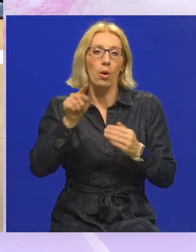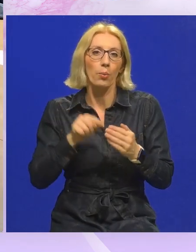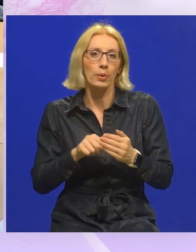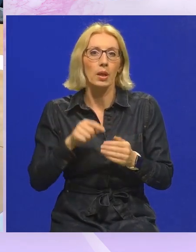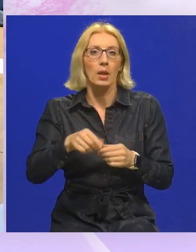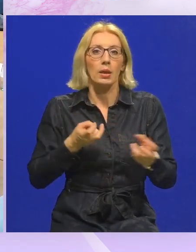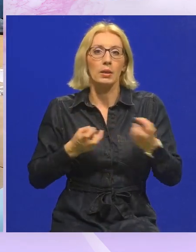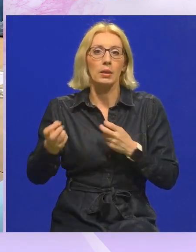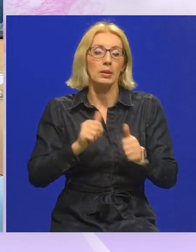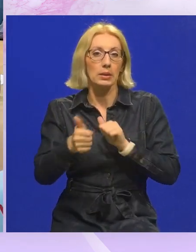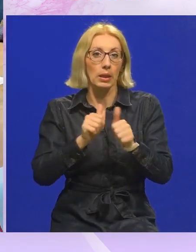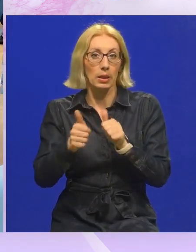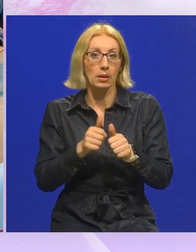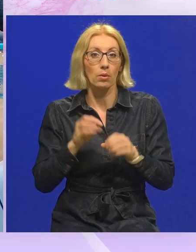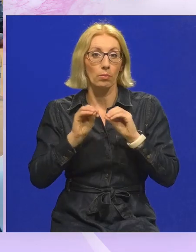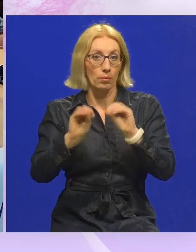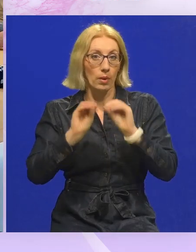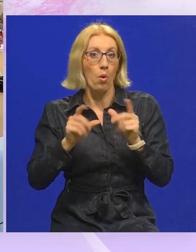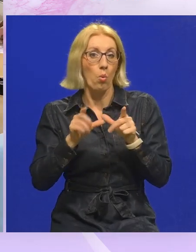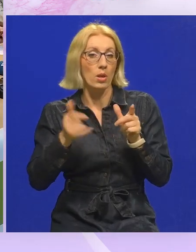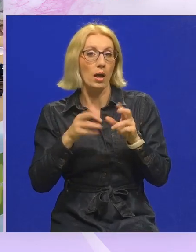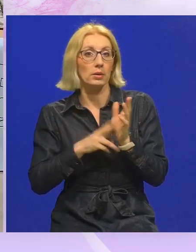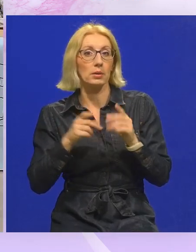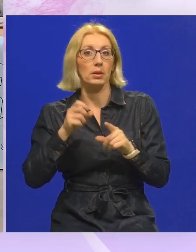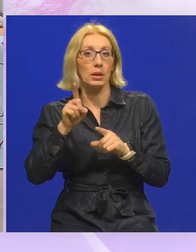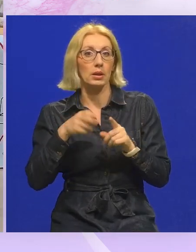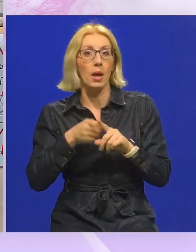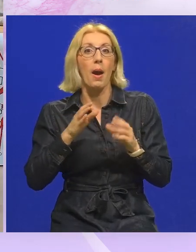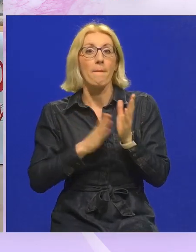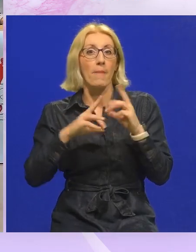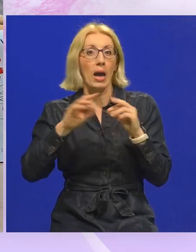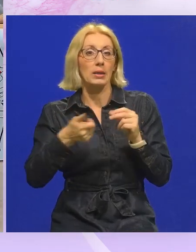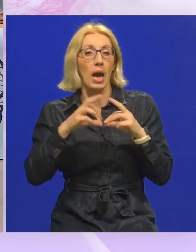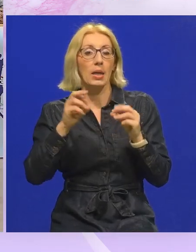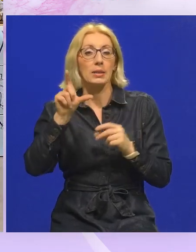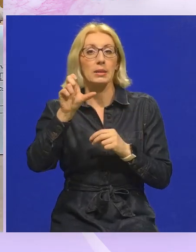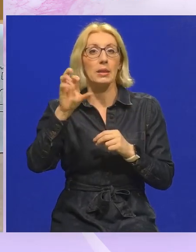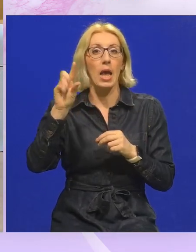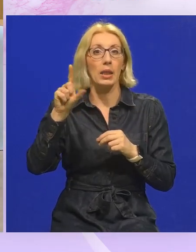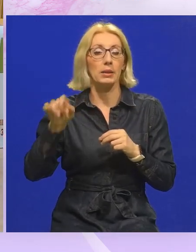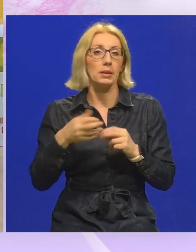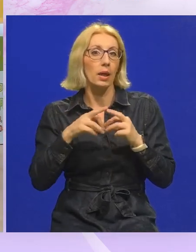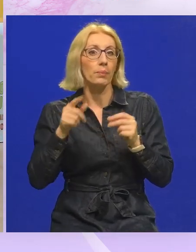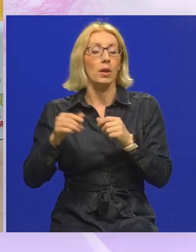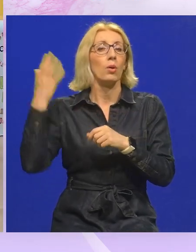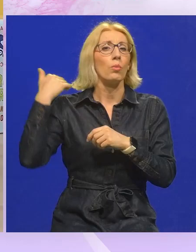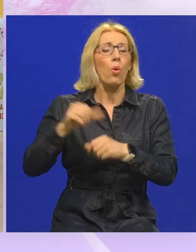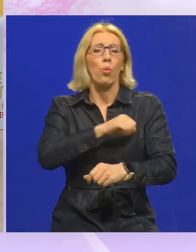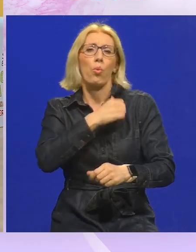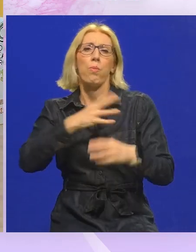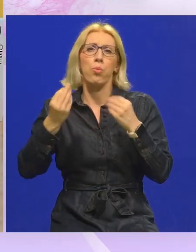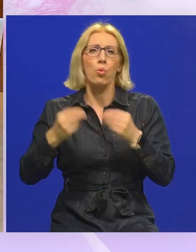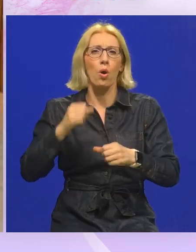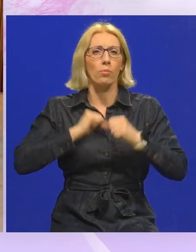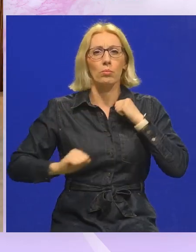Trenerica koturaljkaškog kluba Uljanik, Maja Celija, kazala je kako iza kluba stoji dugogodišnji rad, trud